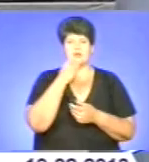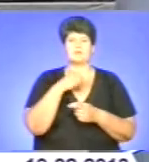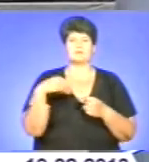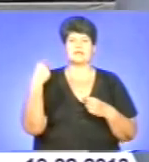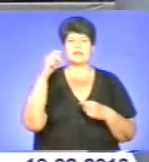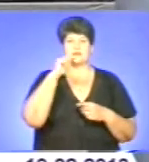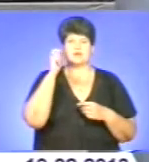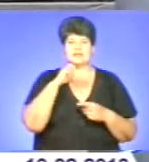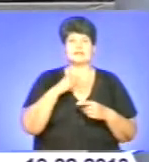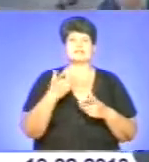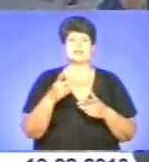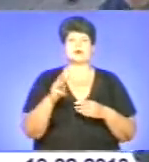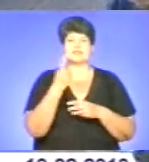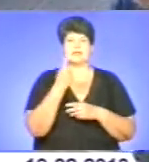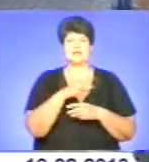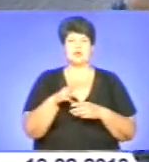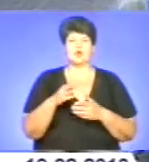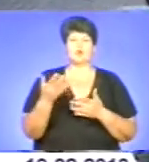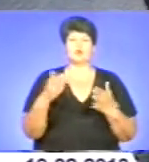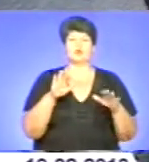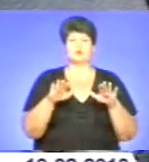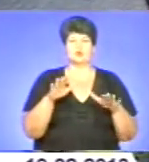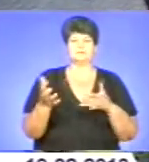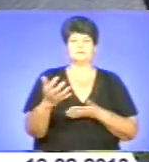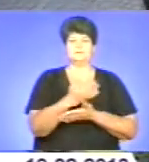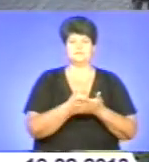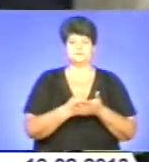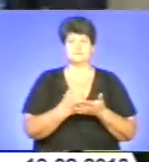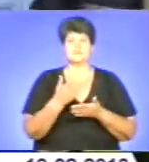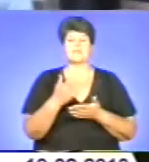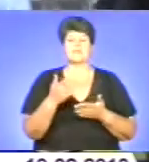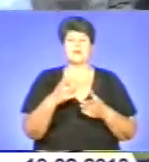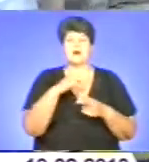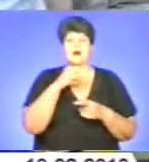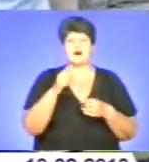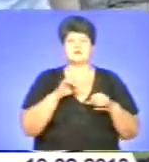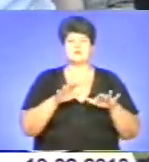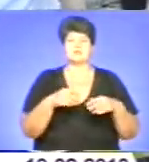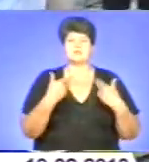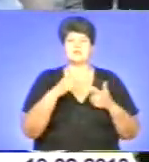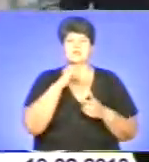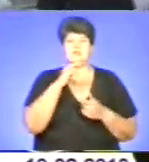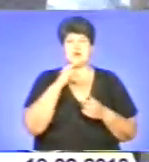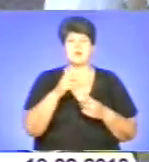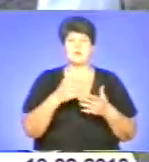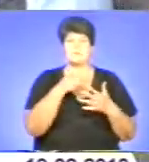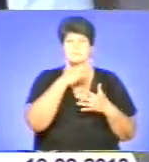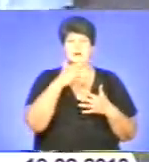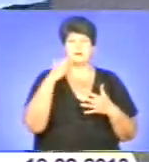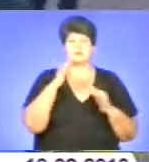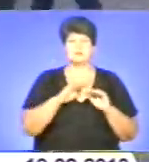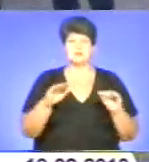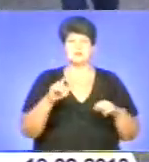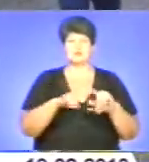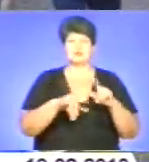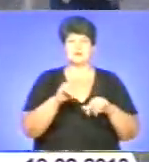молоченого урожаю зернових акцією Дбаємо про кожного приділили увагу багатодітним родинам і соціально незахищеним вручили